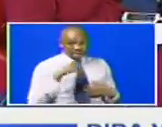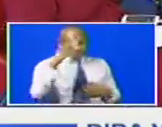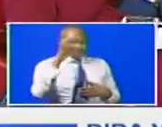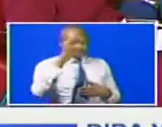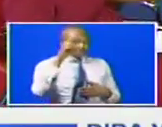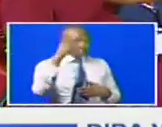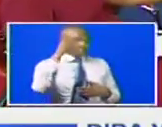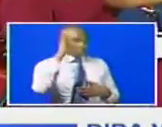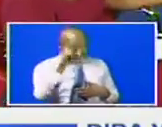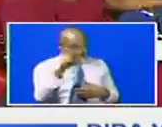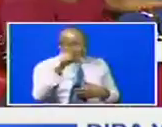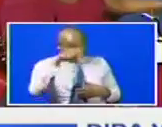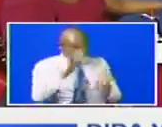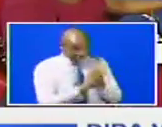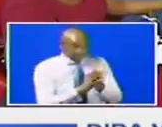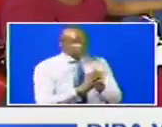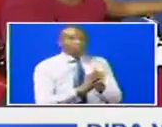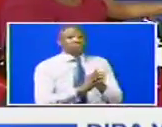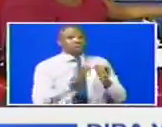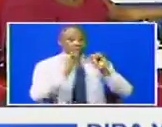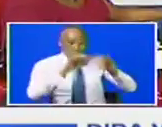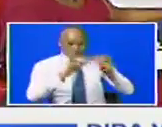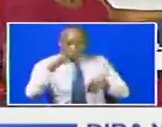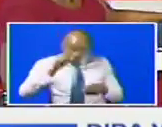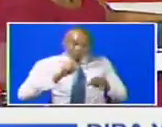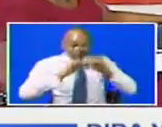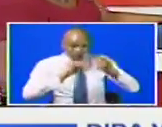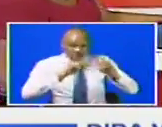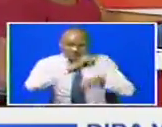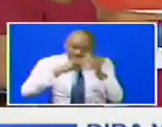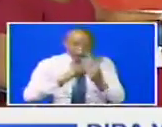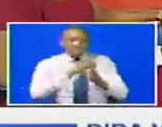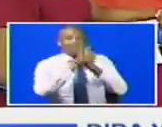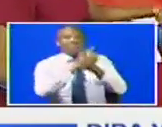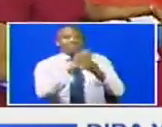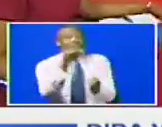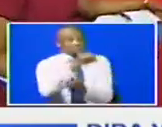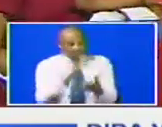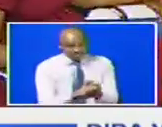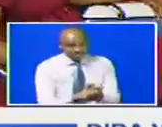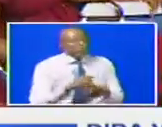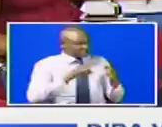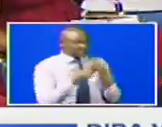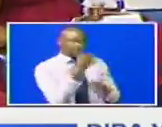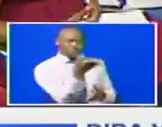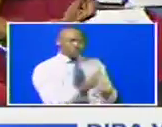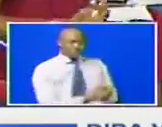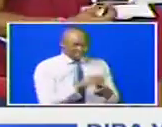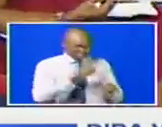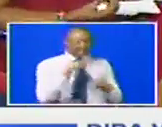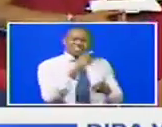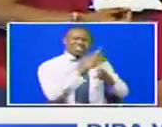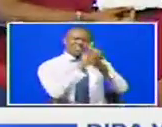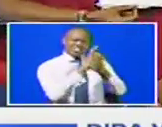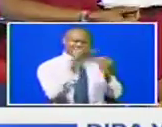Maketi ambaye mkufunzi mkuu, wewe ndiye anatoa mafunzo kuhusu defensive driving. Na labda tuanze hapo, tunaposema